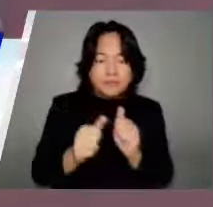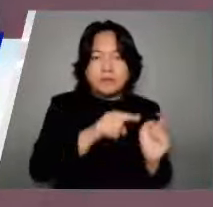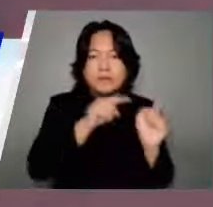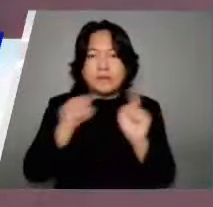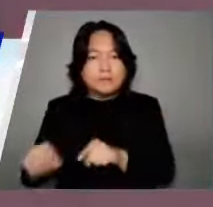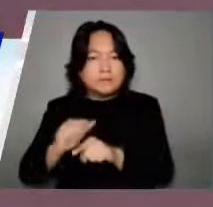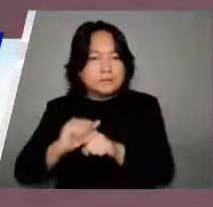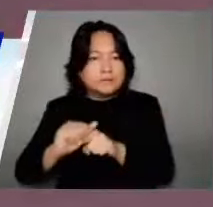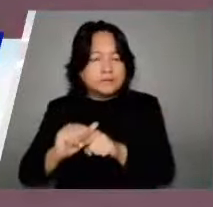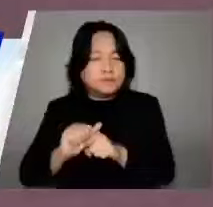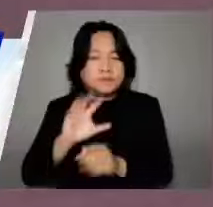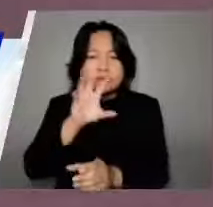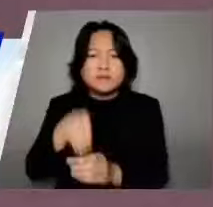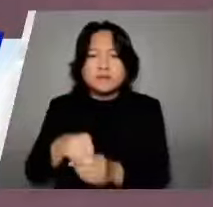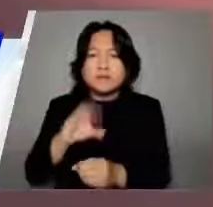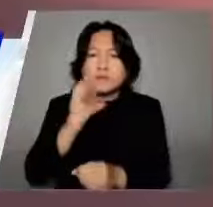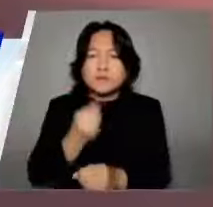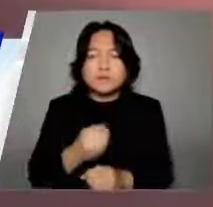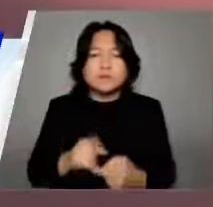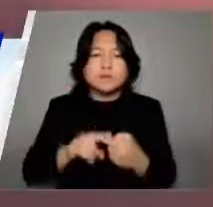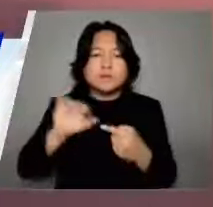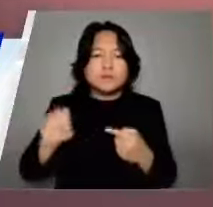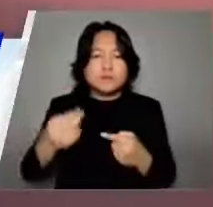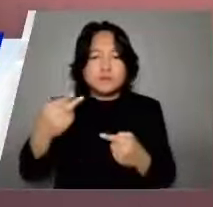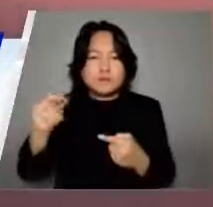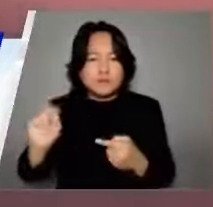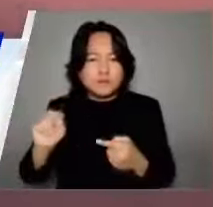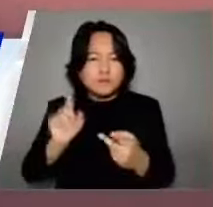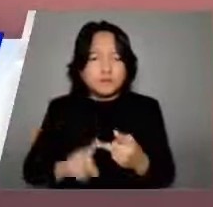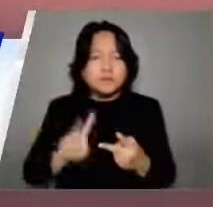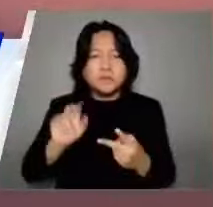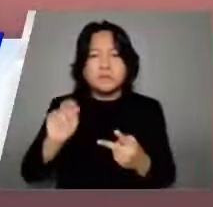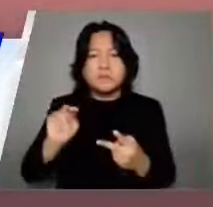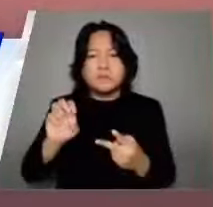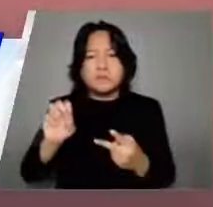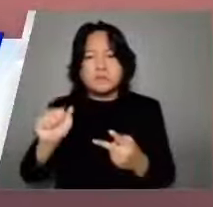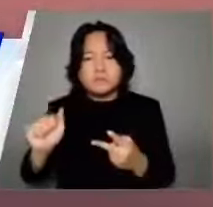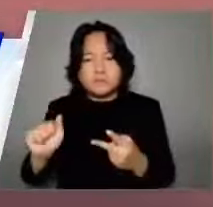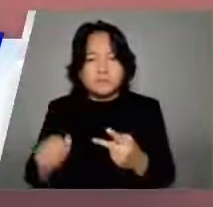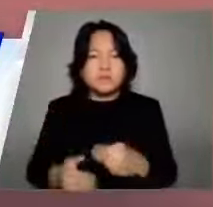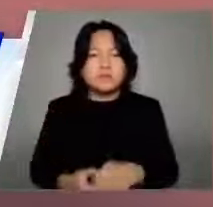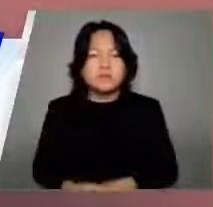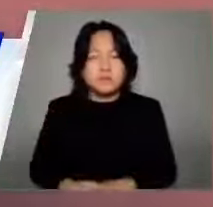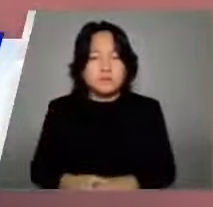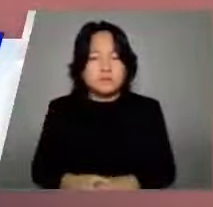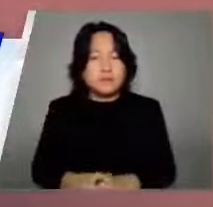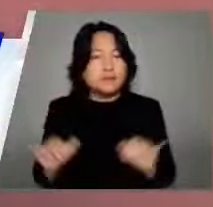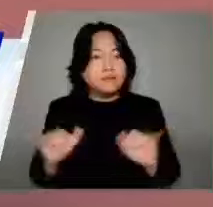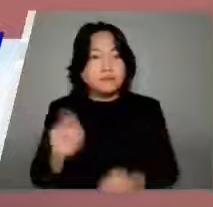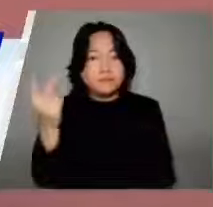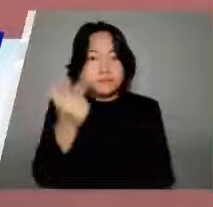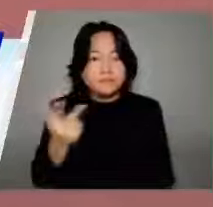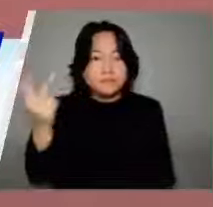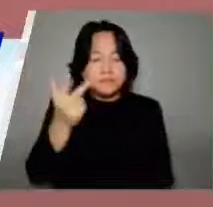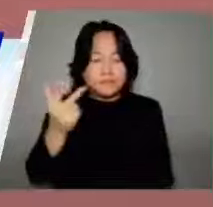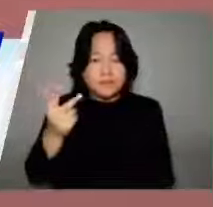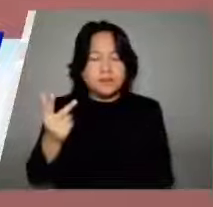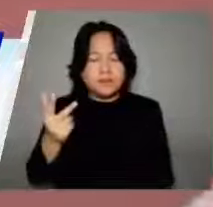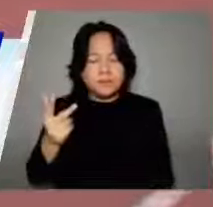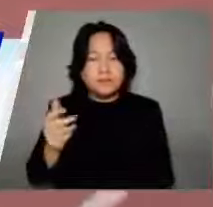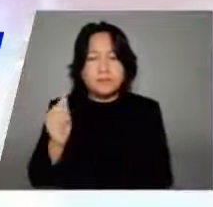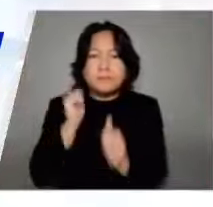niya sa training sina John Ceniza at Vanessa Sarno na mga nag-qualify rin at first time sasabak